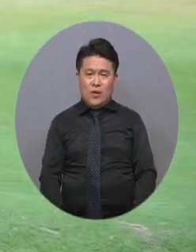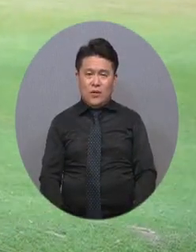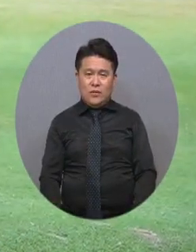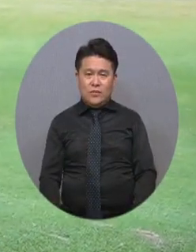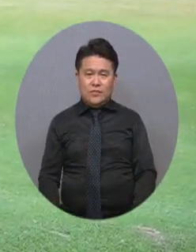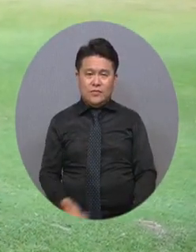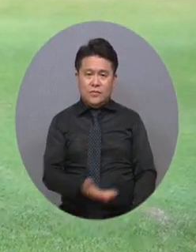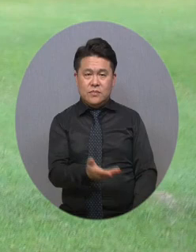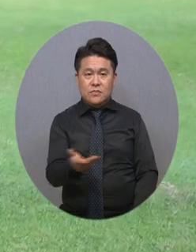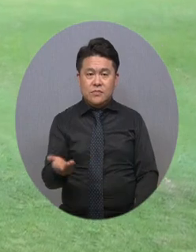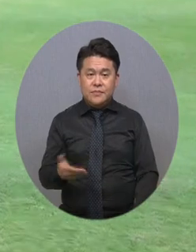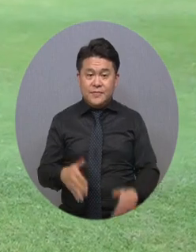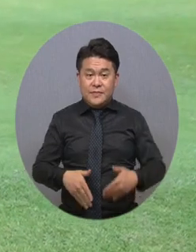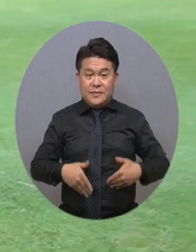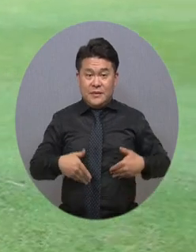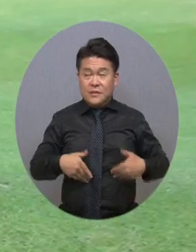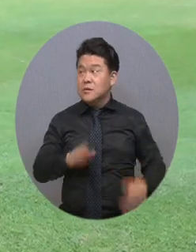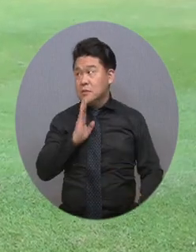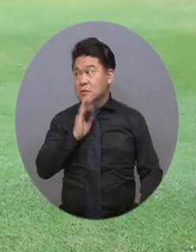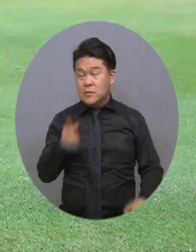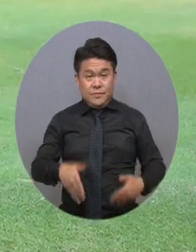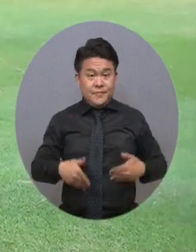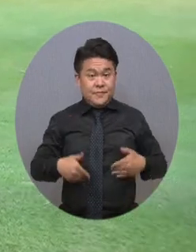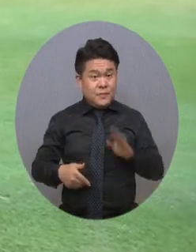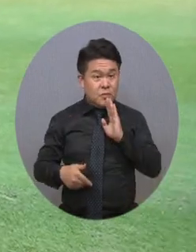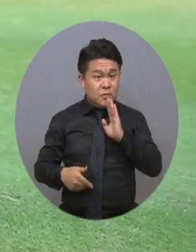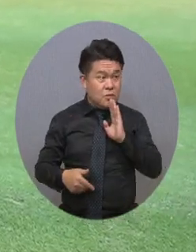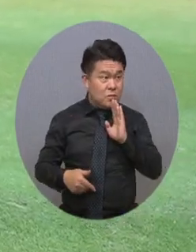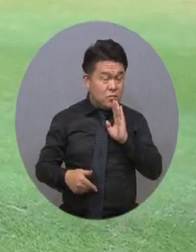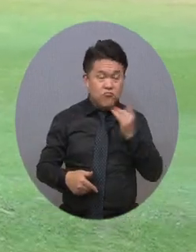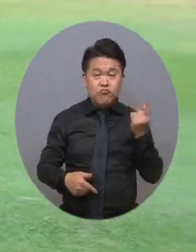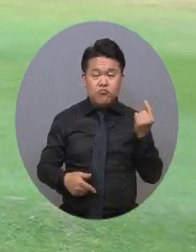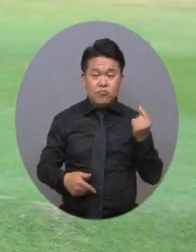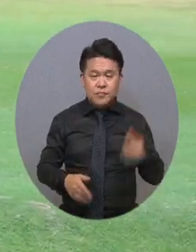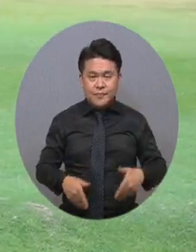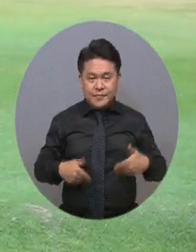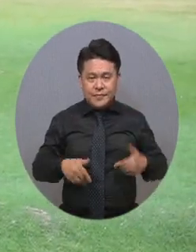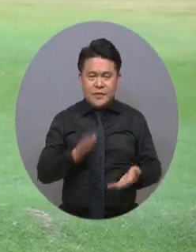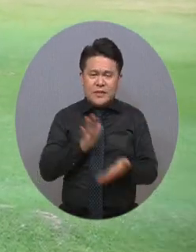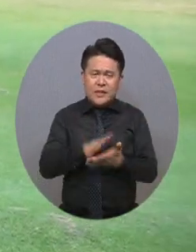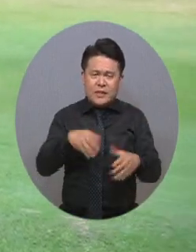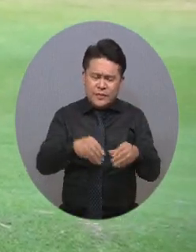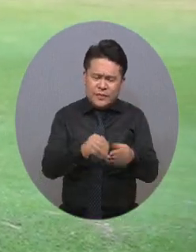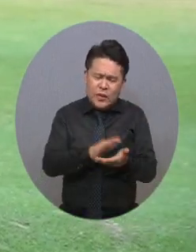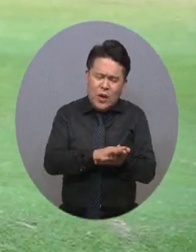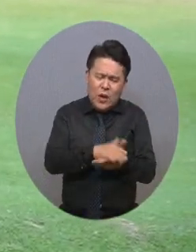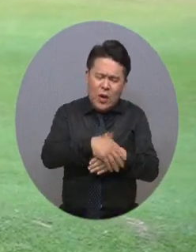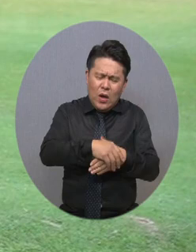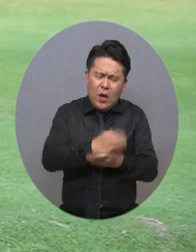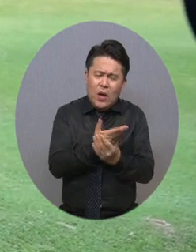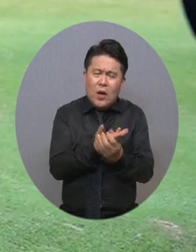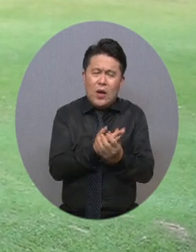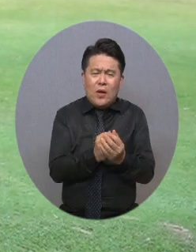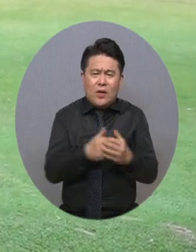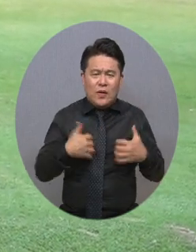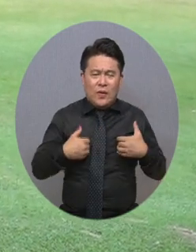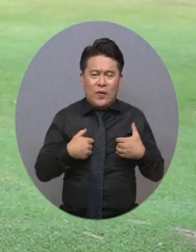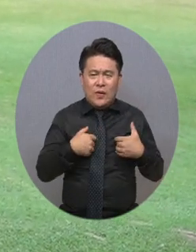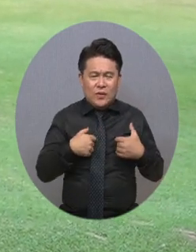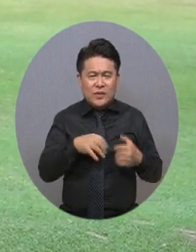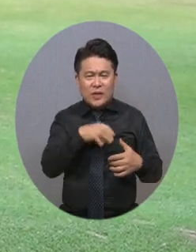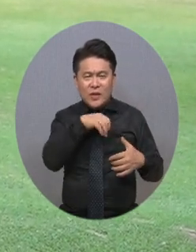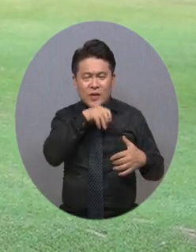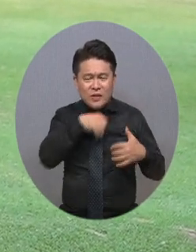여러분 이 따뜻한 따뜻해요네 이 하필 아 따뜻하다 여기는 지금 오징어 게임의